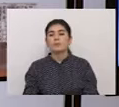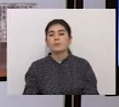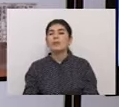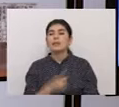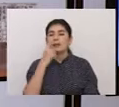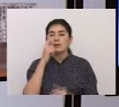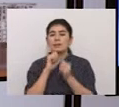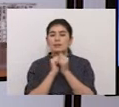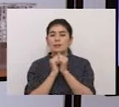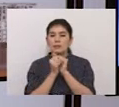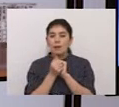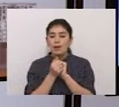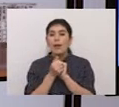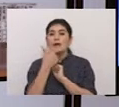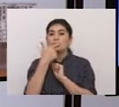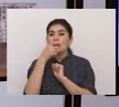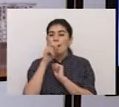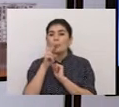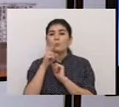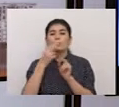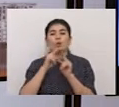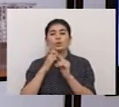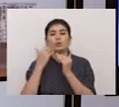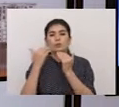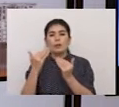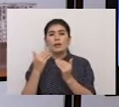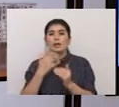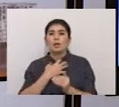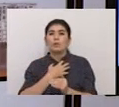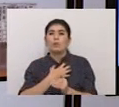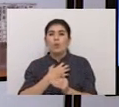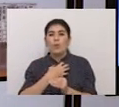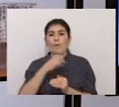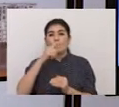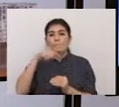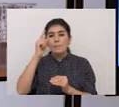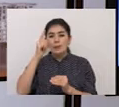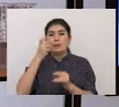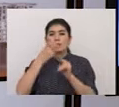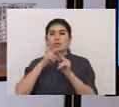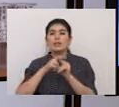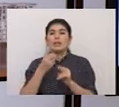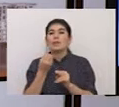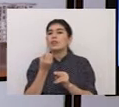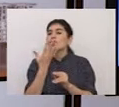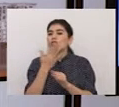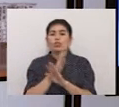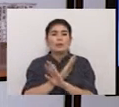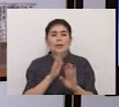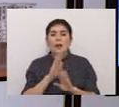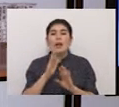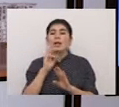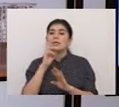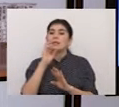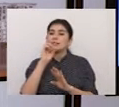Esda saqlang. Gap uchun muhim belgi kesimlikdir. Kesimning nechtaligi emas,